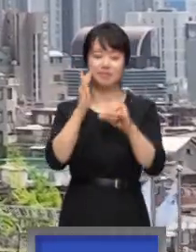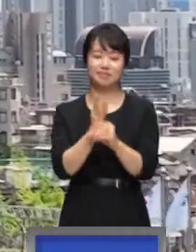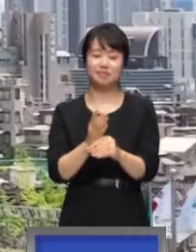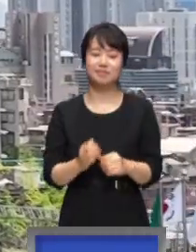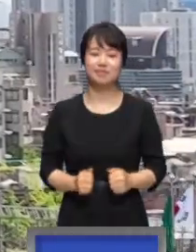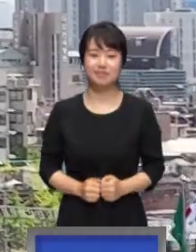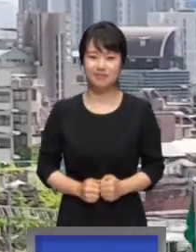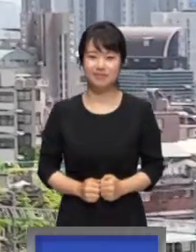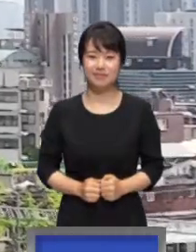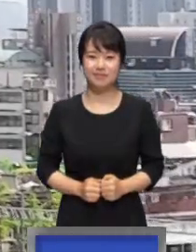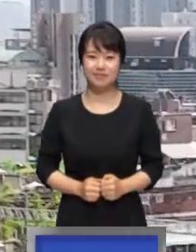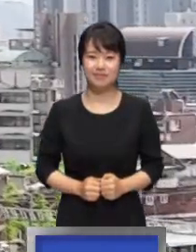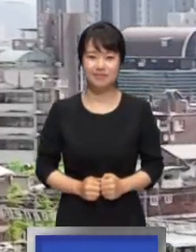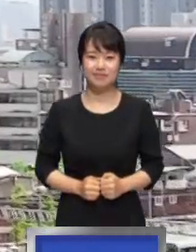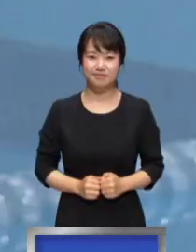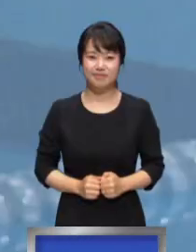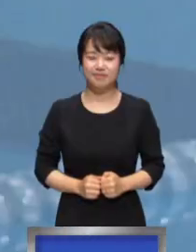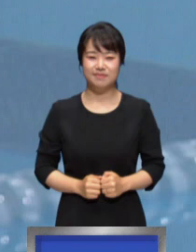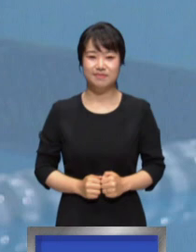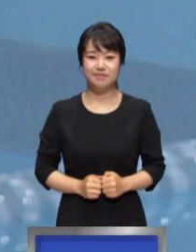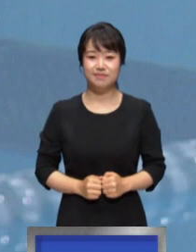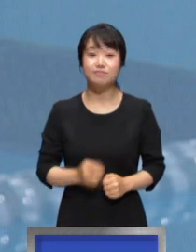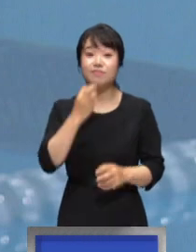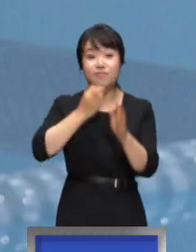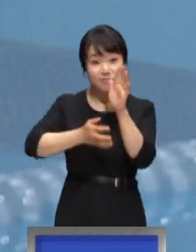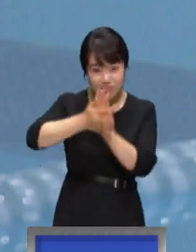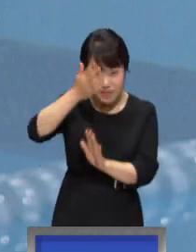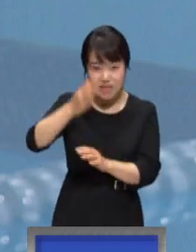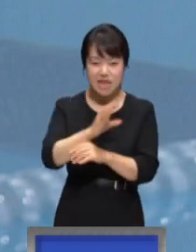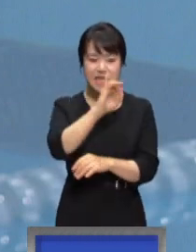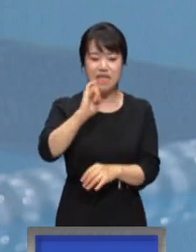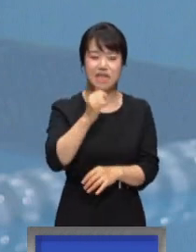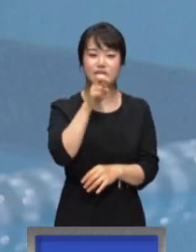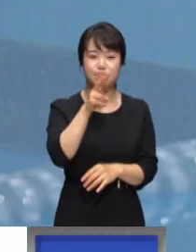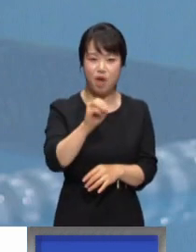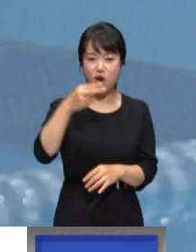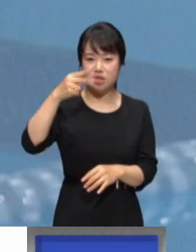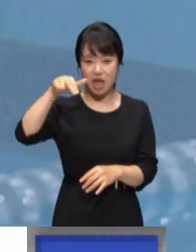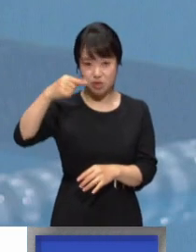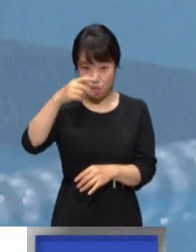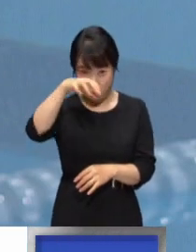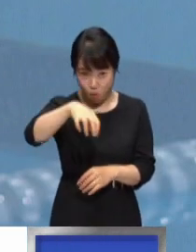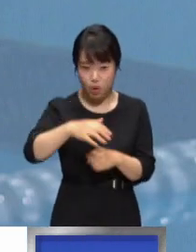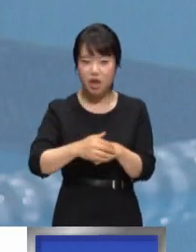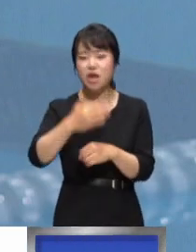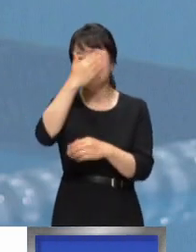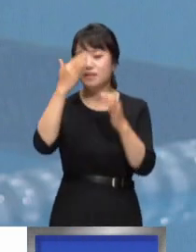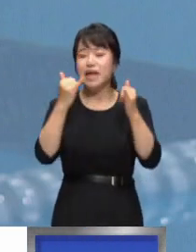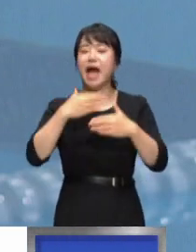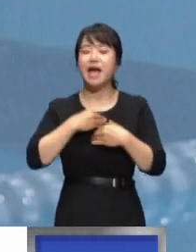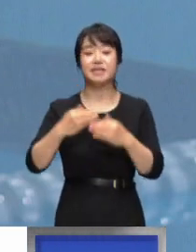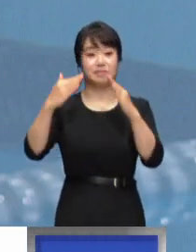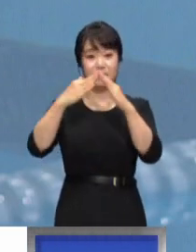뉴스 김진중입니다. 서울시가 은평구 대조동에 공급한 청년 안심주택 내에 주민들을